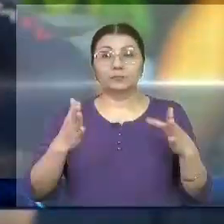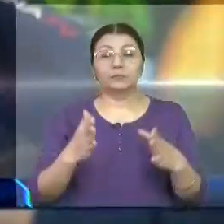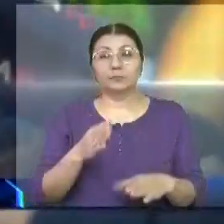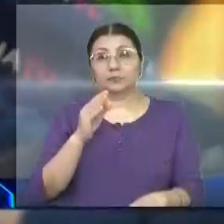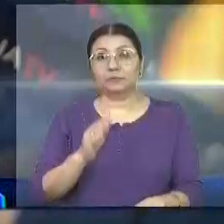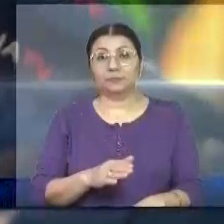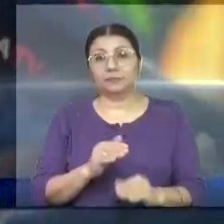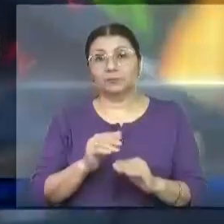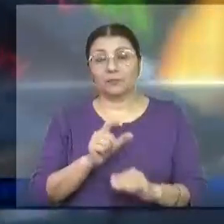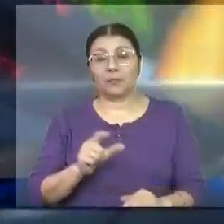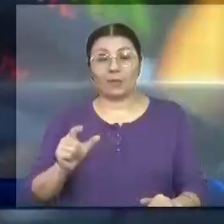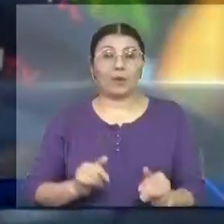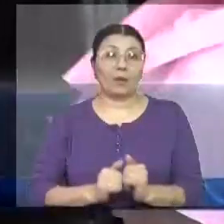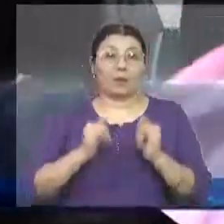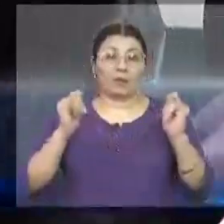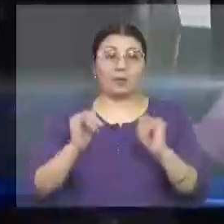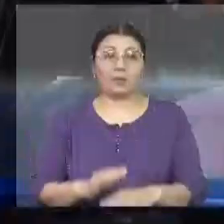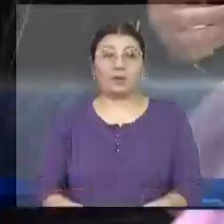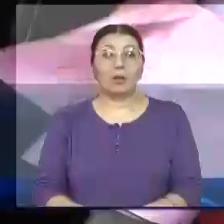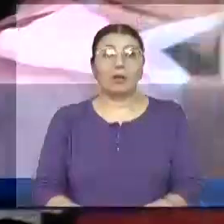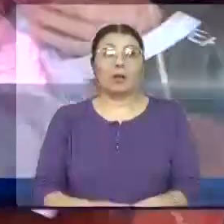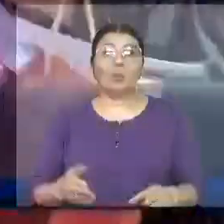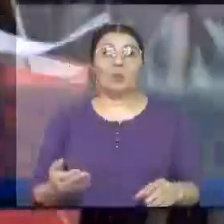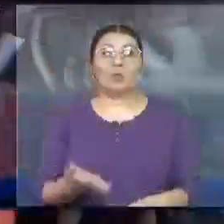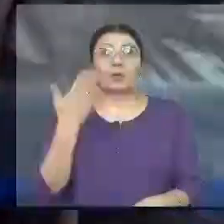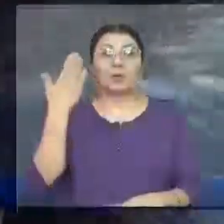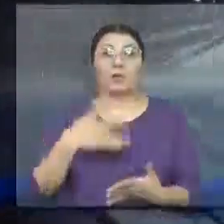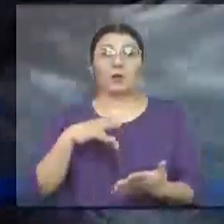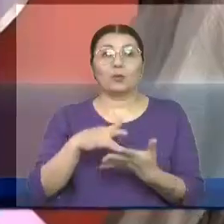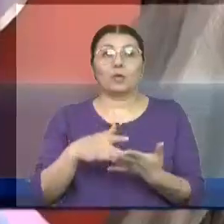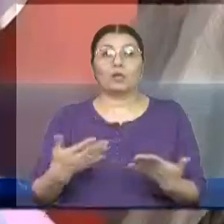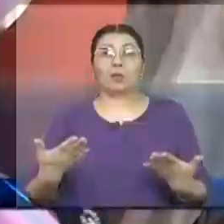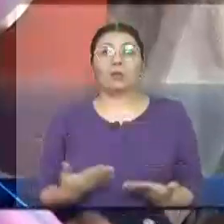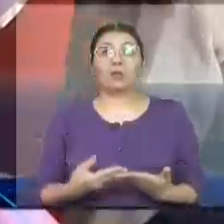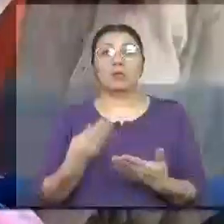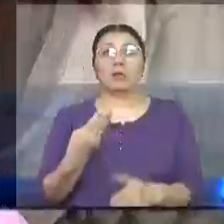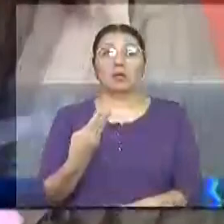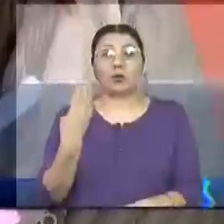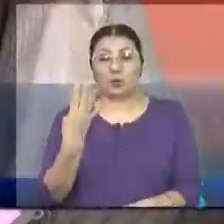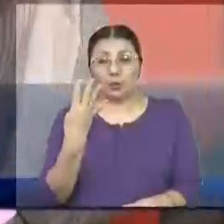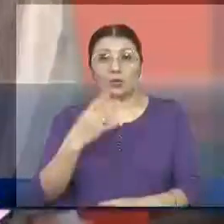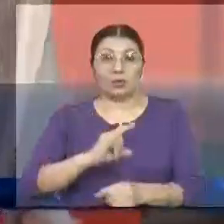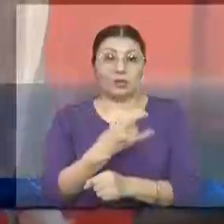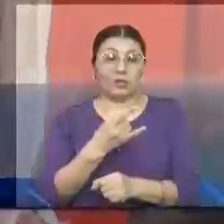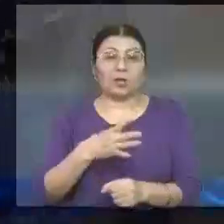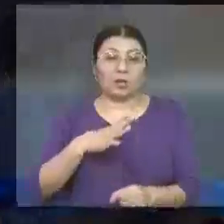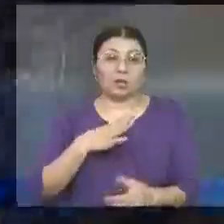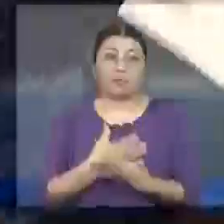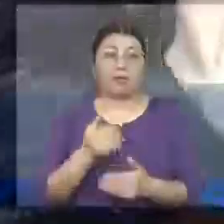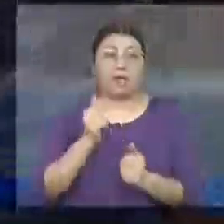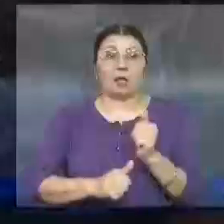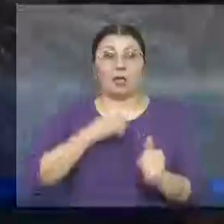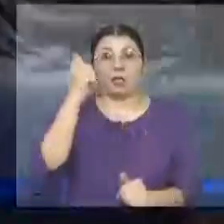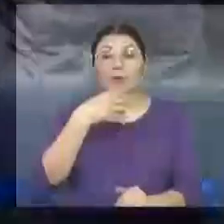азаматша болсын еліміздің, Қазақстанымыздың. Айтып өтелік, былтыр орталықта өмірге төртем келген болатын. Сонымен қатар жыл сайын 30-40